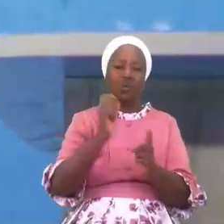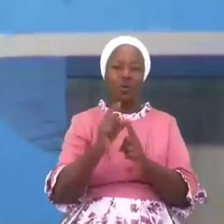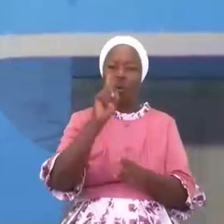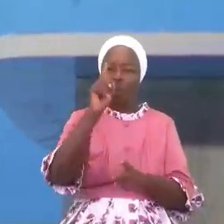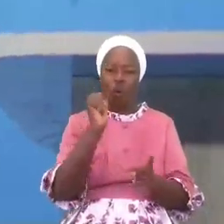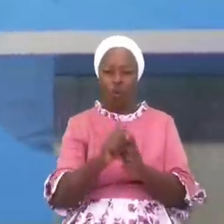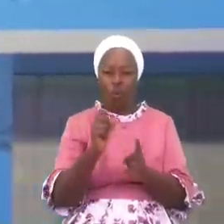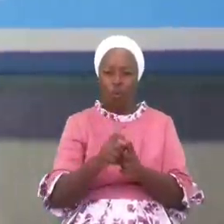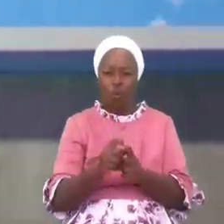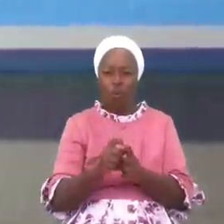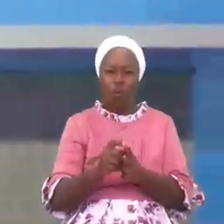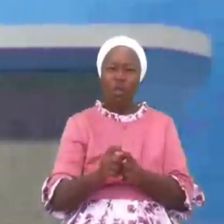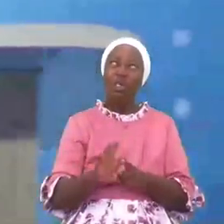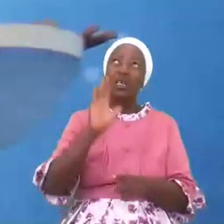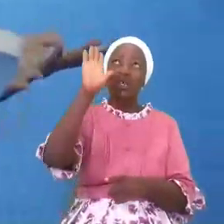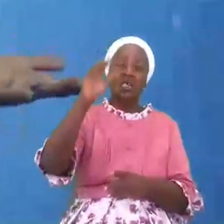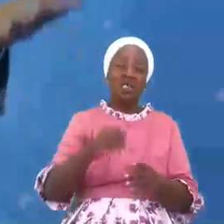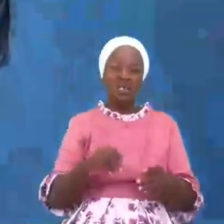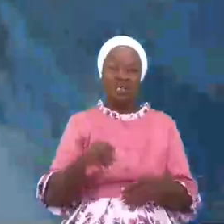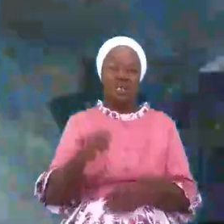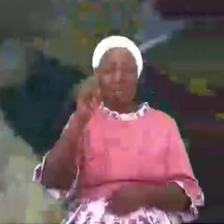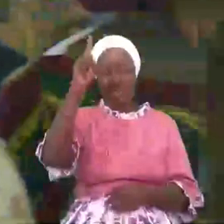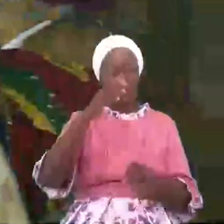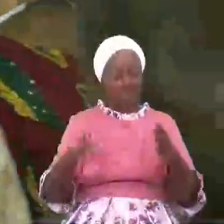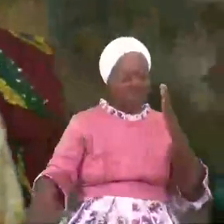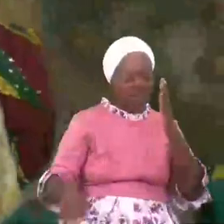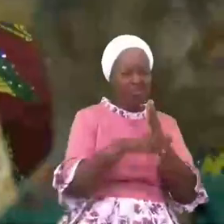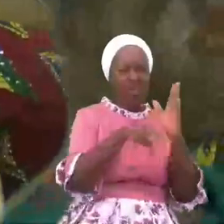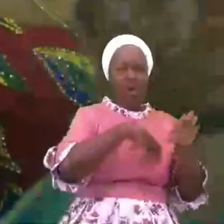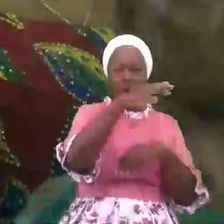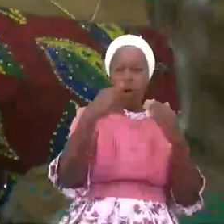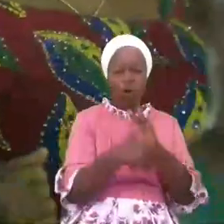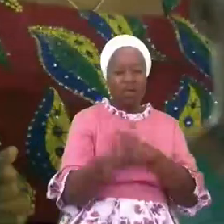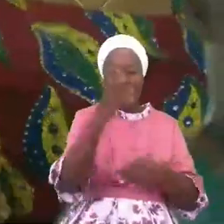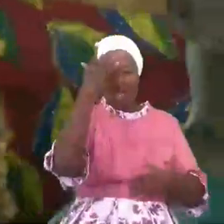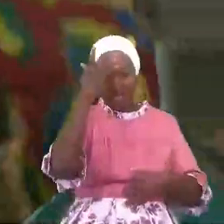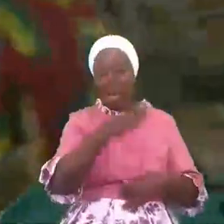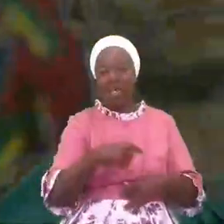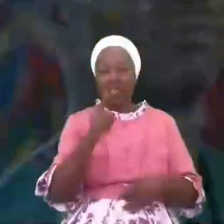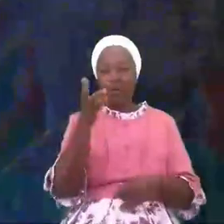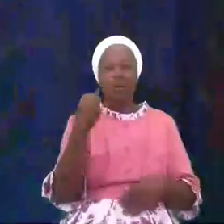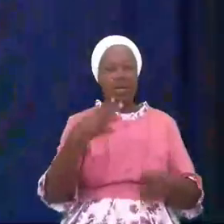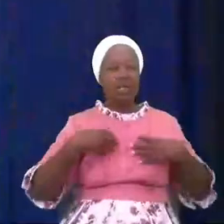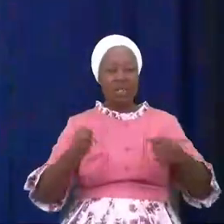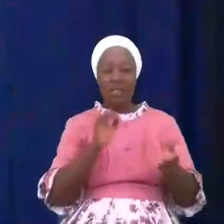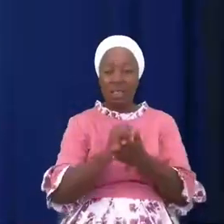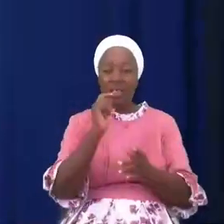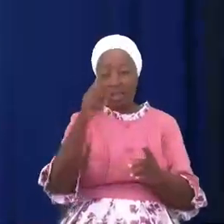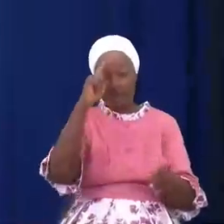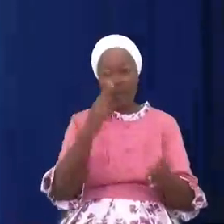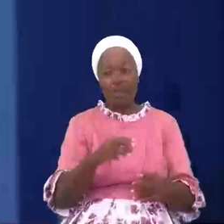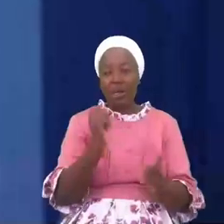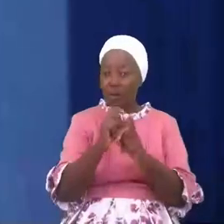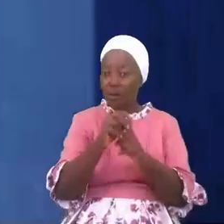seule parole, il a chassé toutes les maladies et ils étaient guéris. Ça, c'est le rapport que